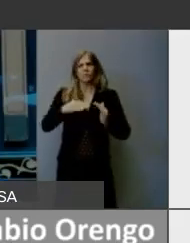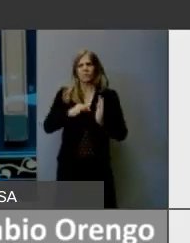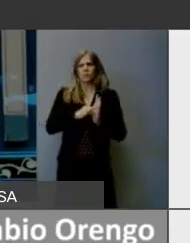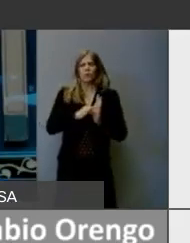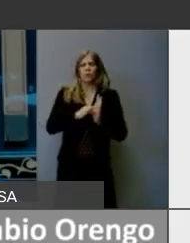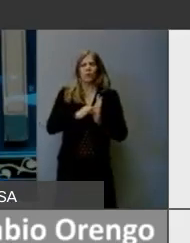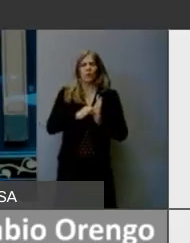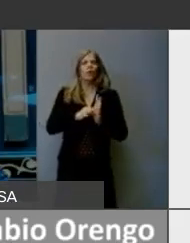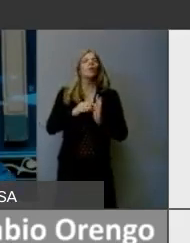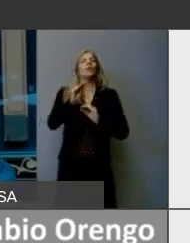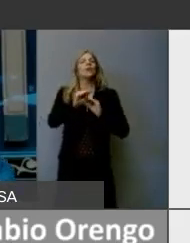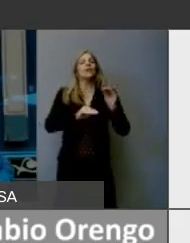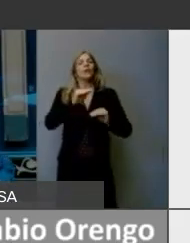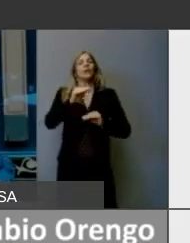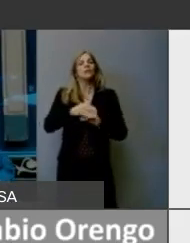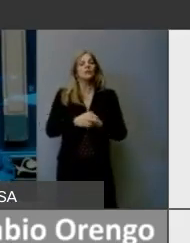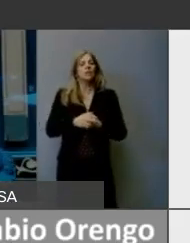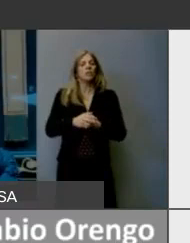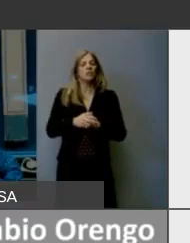Consigliera Lodi,